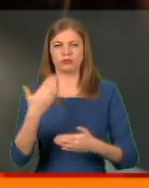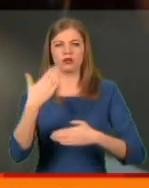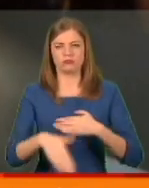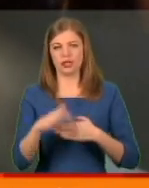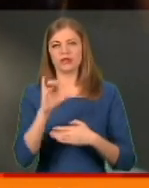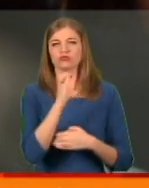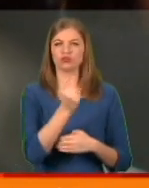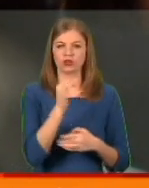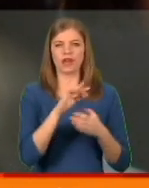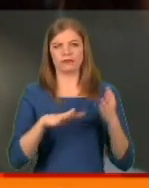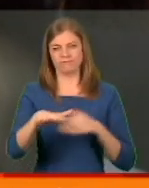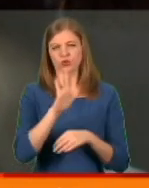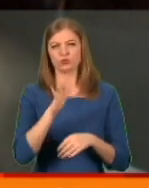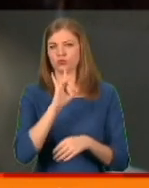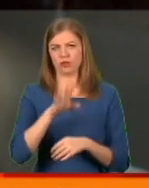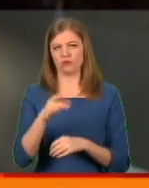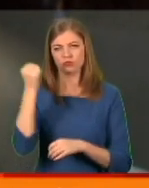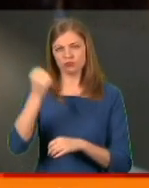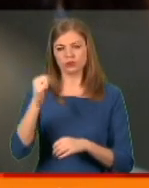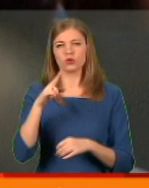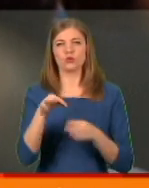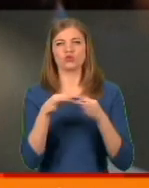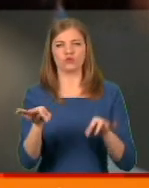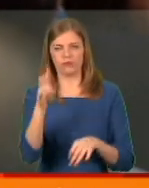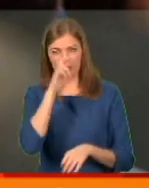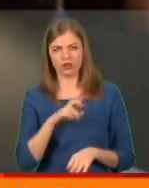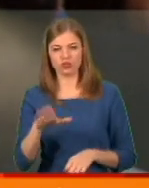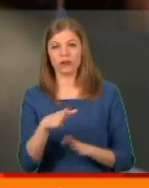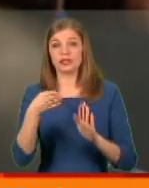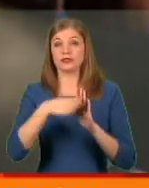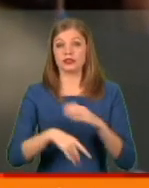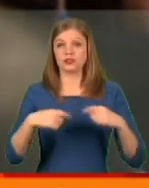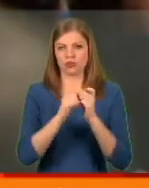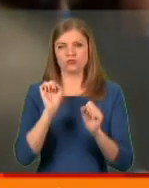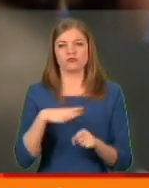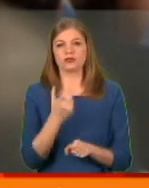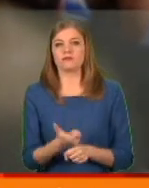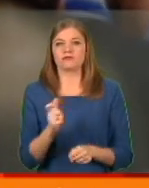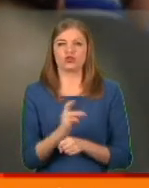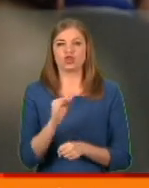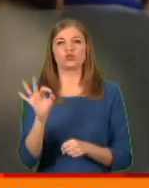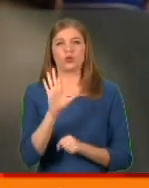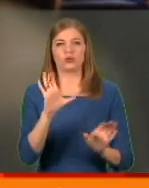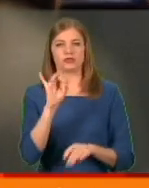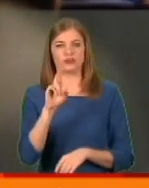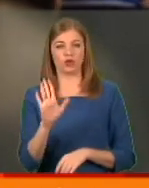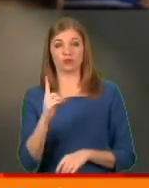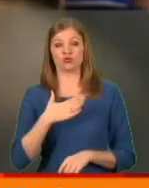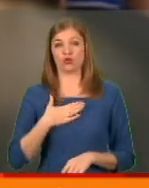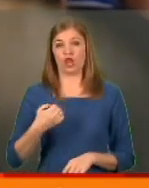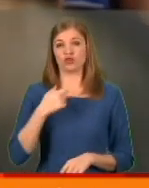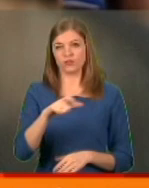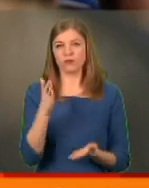їхні союзники утримуються від удару по суверенній державі. Небезпека ескалації значно вища, ніж якби йшлося лише про Сирію, адже наші